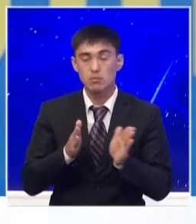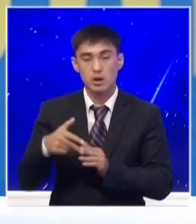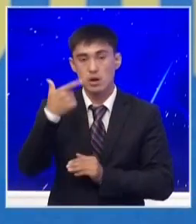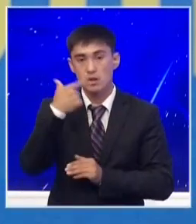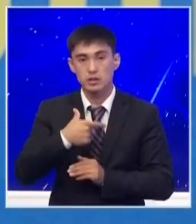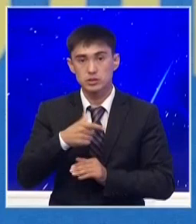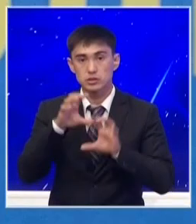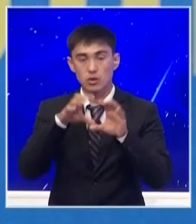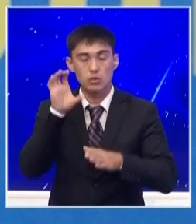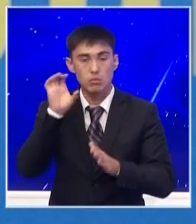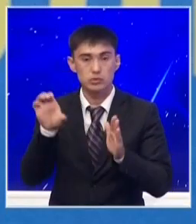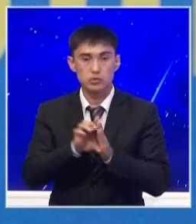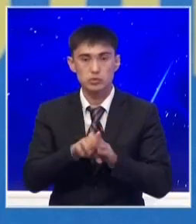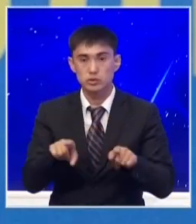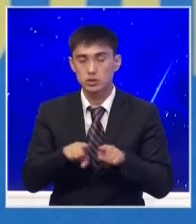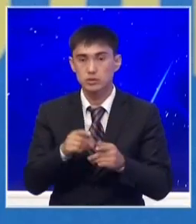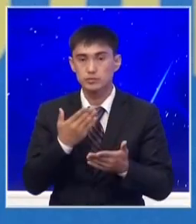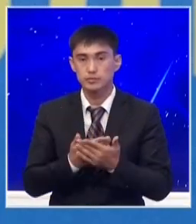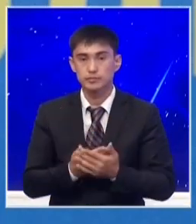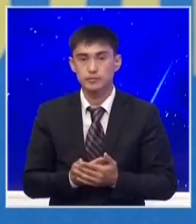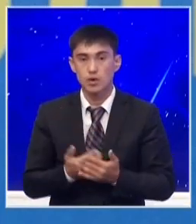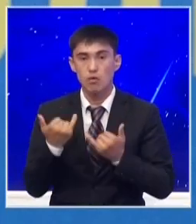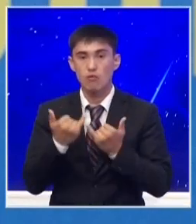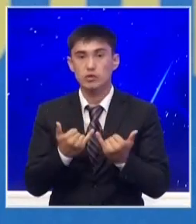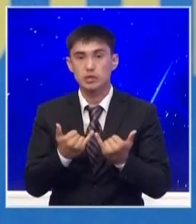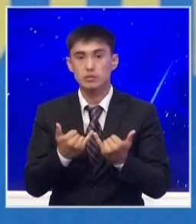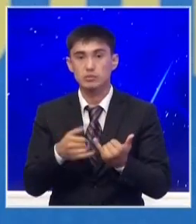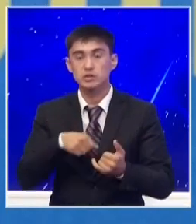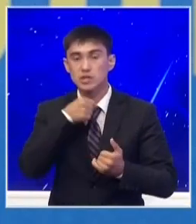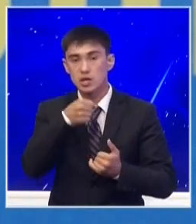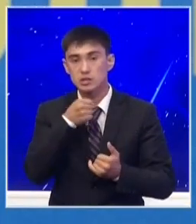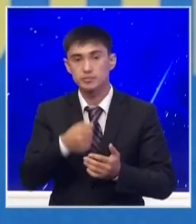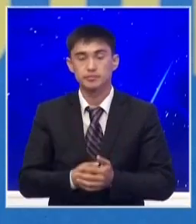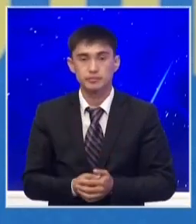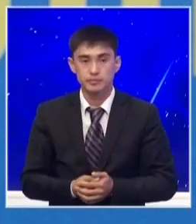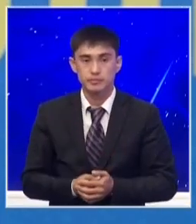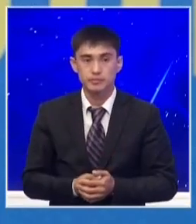порядочность, законопослушность, допустим, уважение к старшим,